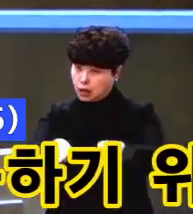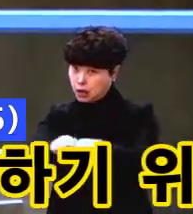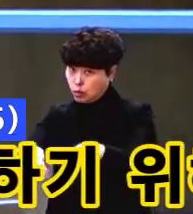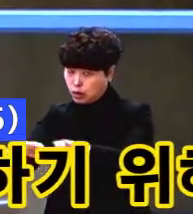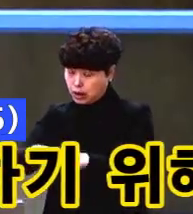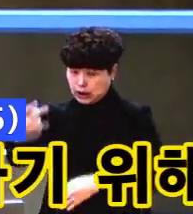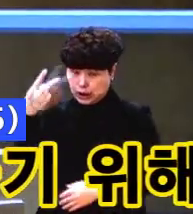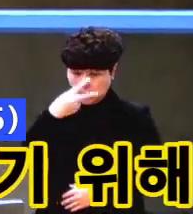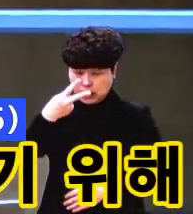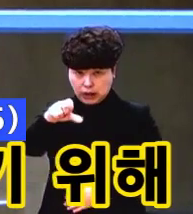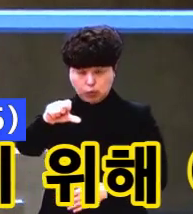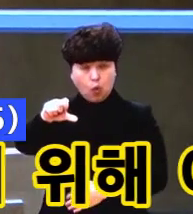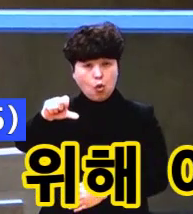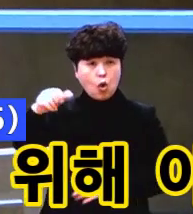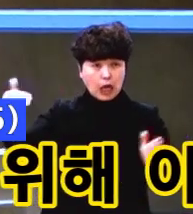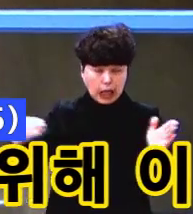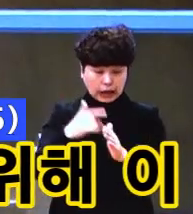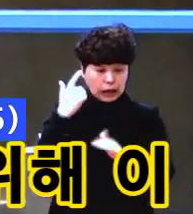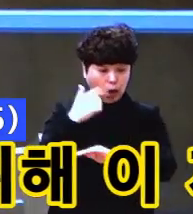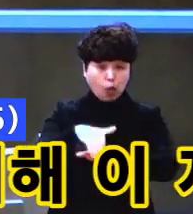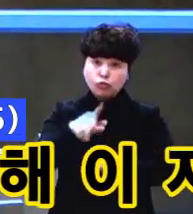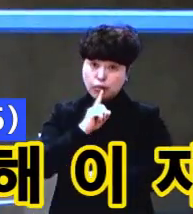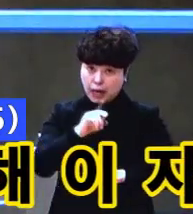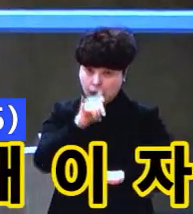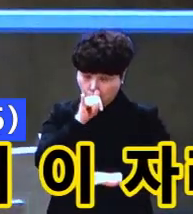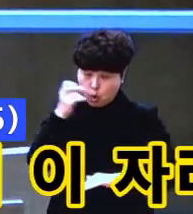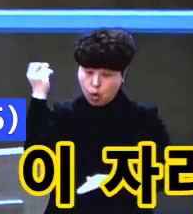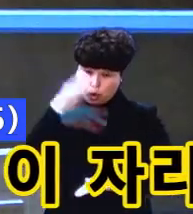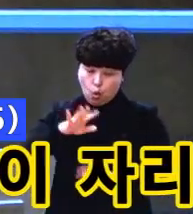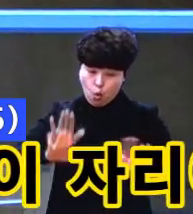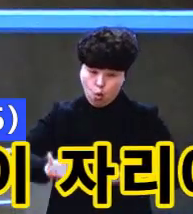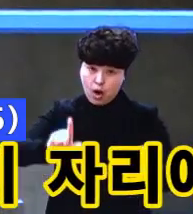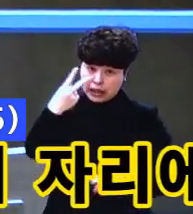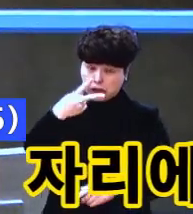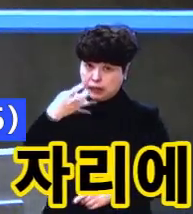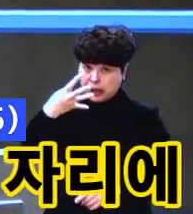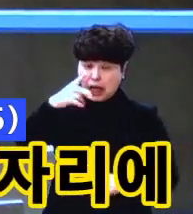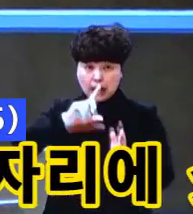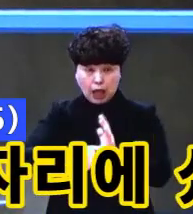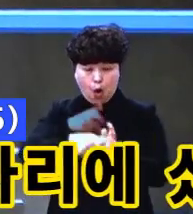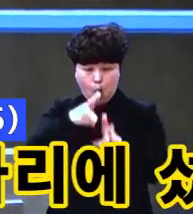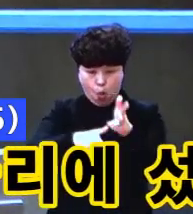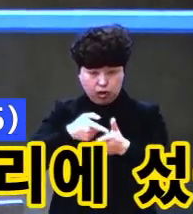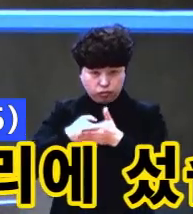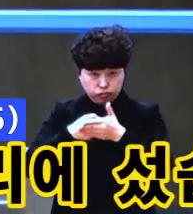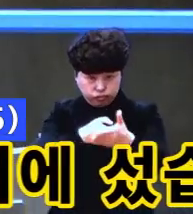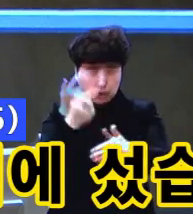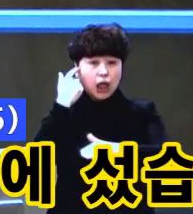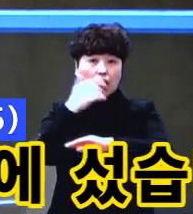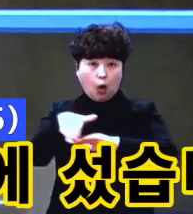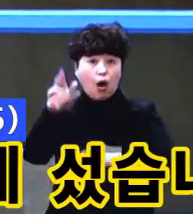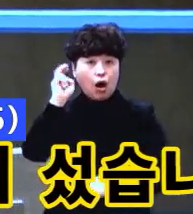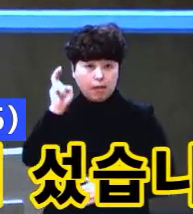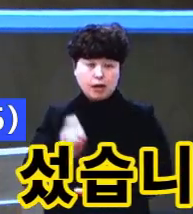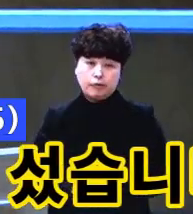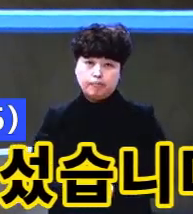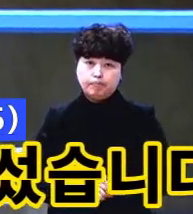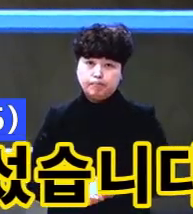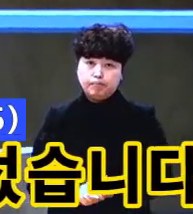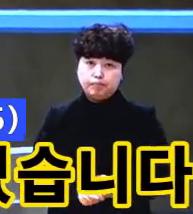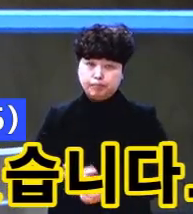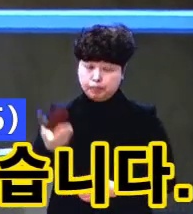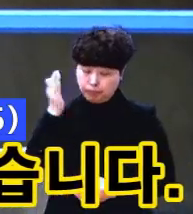2020년부터 25년까지로 계획하고 있고 올해 2024년에는 공사를 추진할 예정입니다. 부대